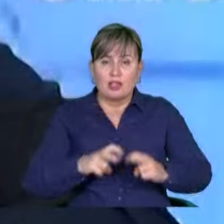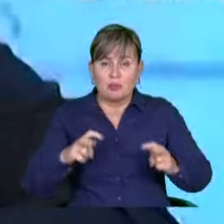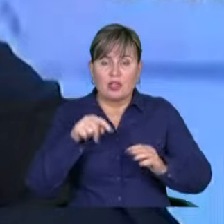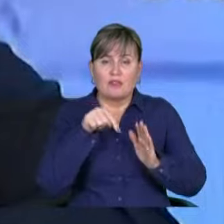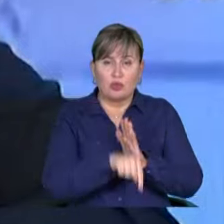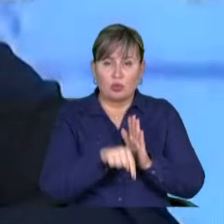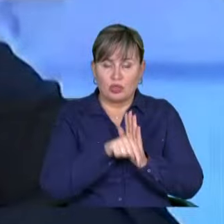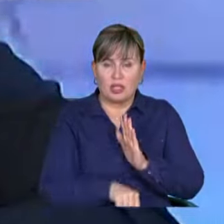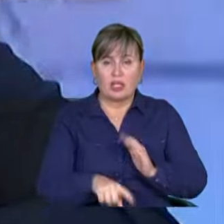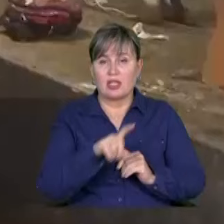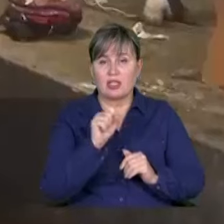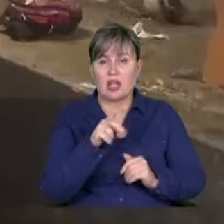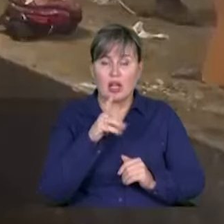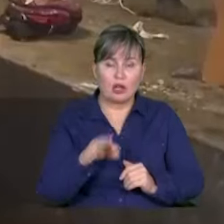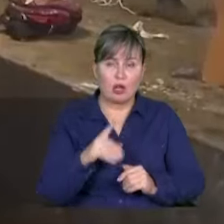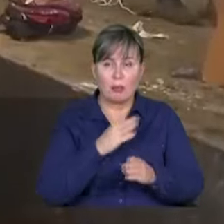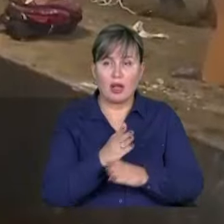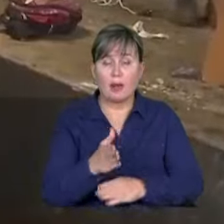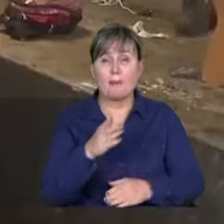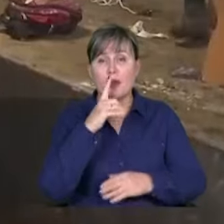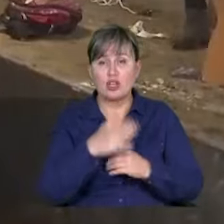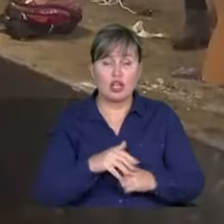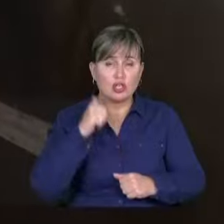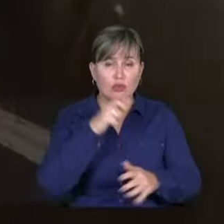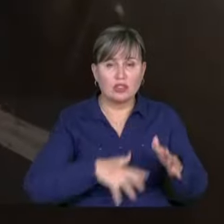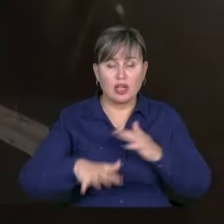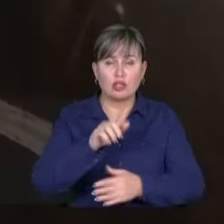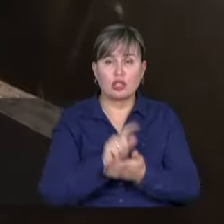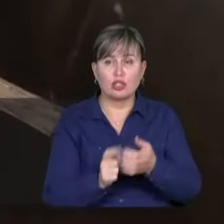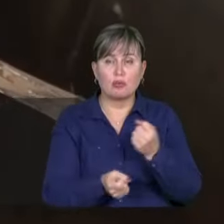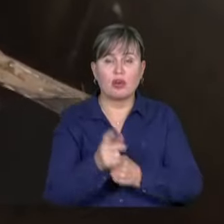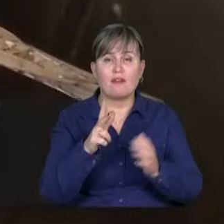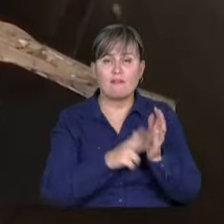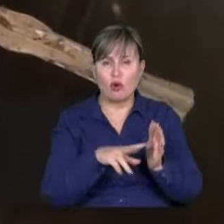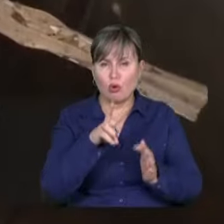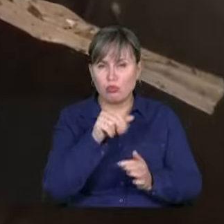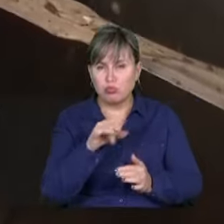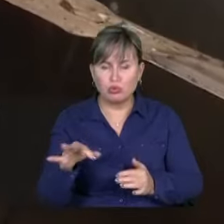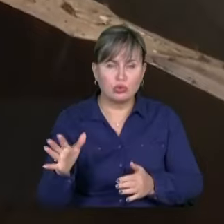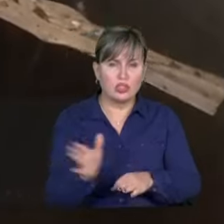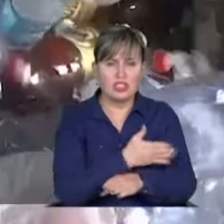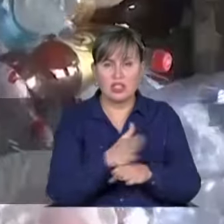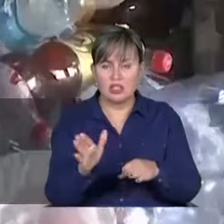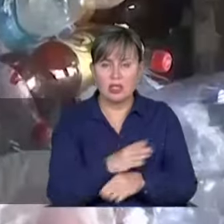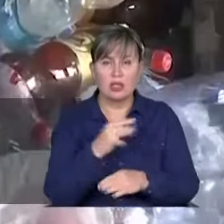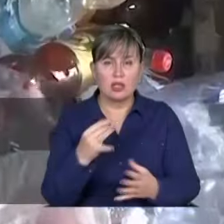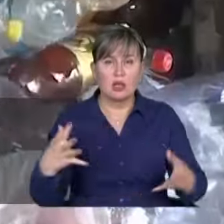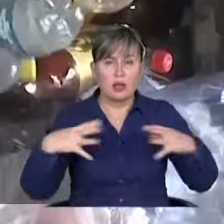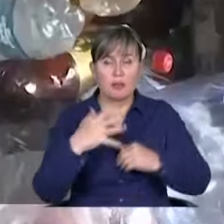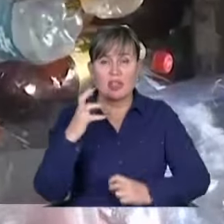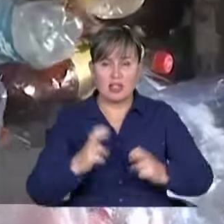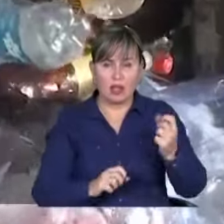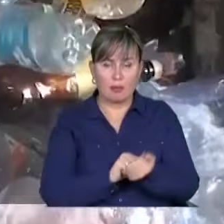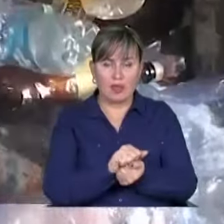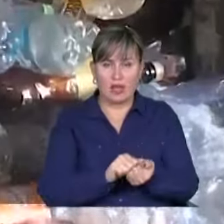внутри. Залоговая политика. В ближайшие годы в стране должны появиться 8 мусоросортировочных комплексов и 5 заводов по